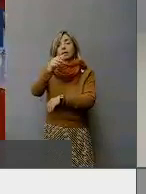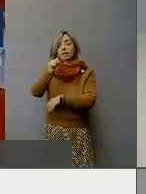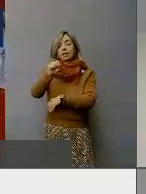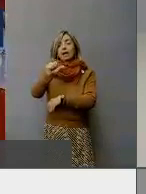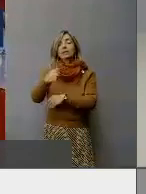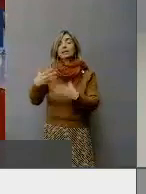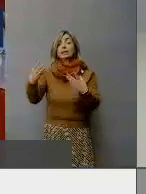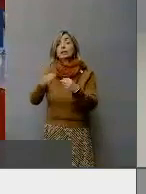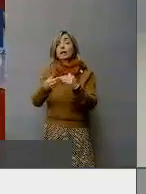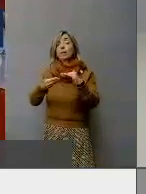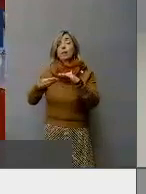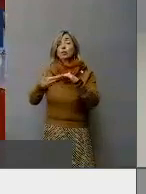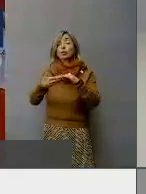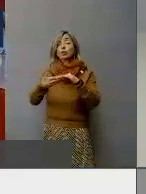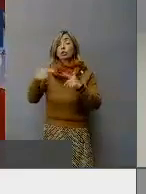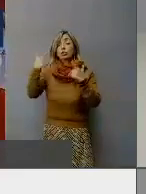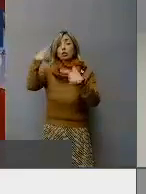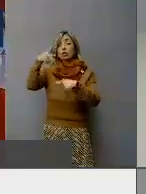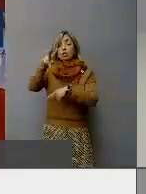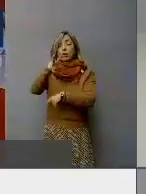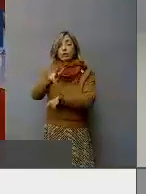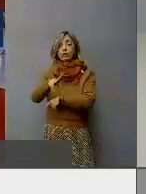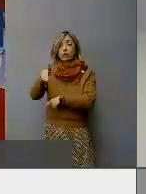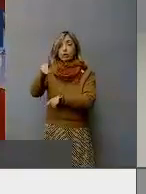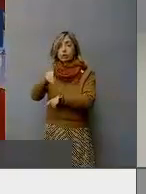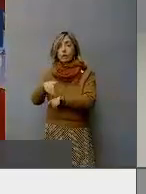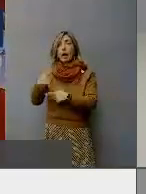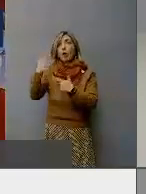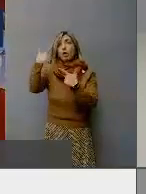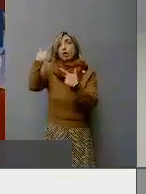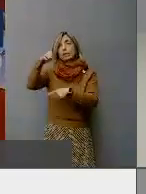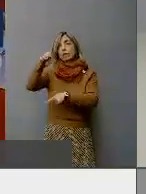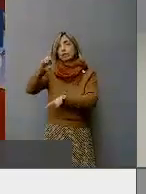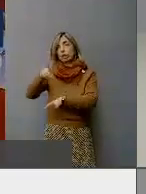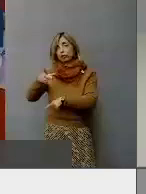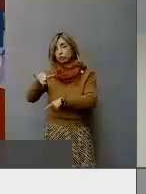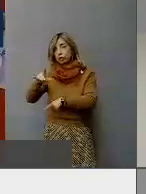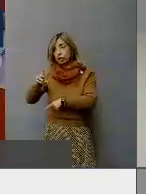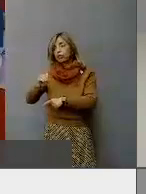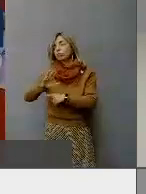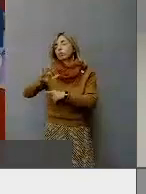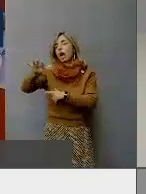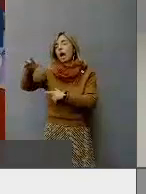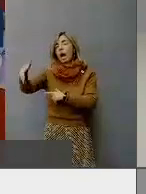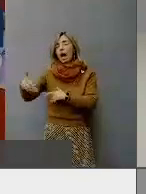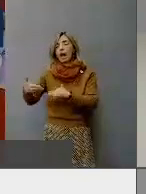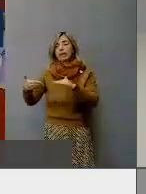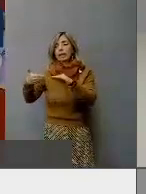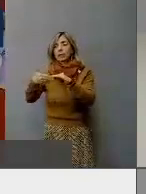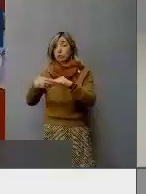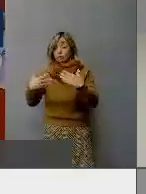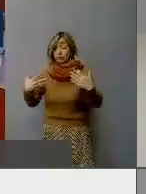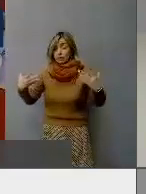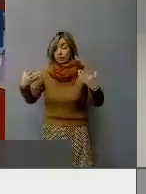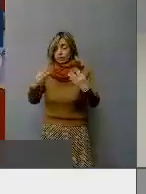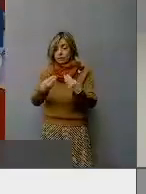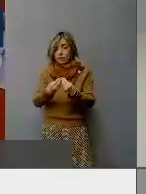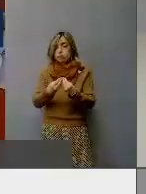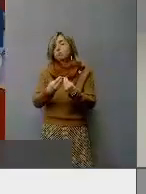e tutti coloro che si occupano egidi e tutti coloro che si occupano di persone trattate come procedere